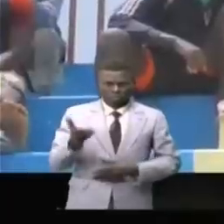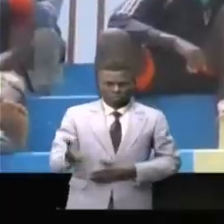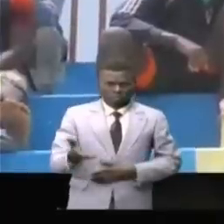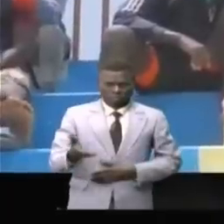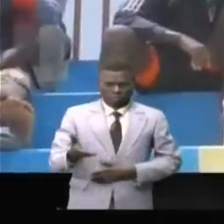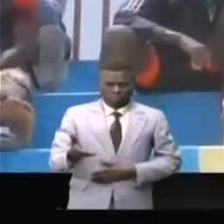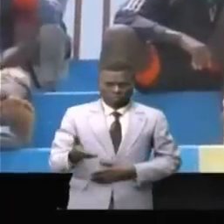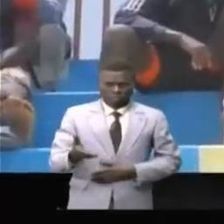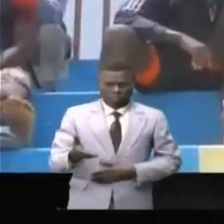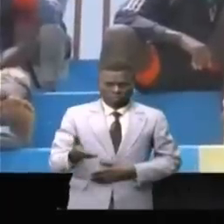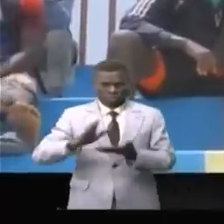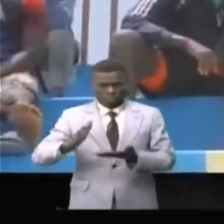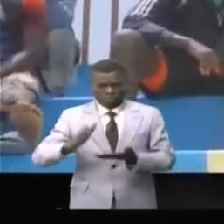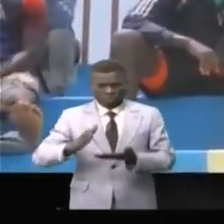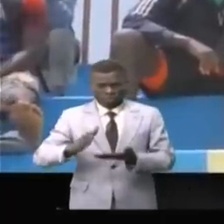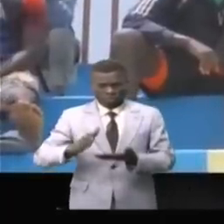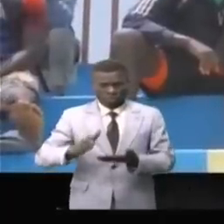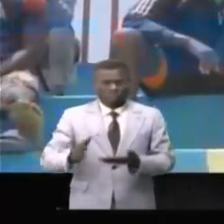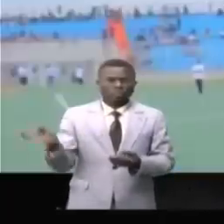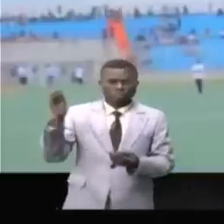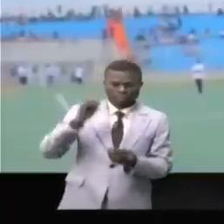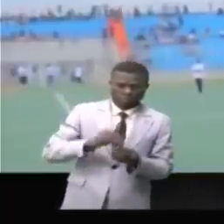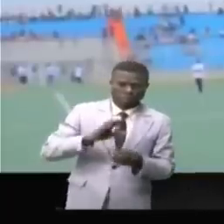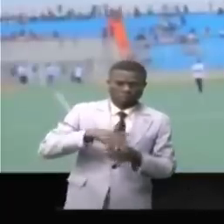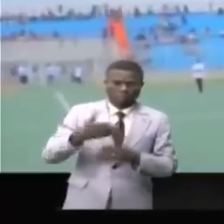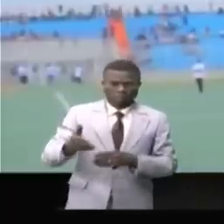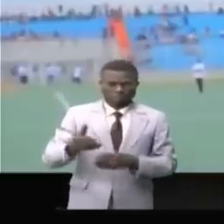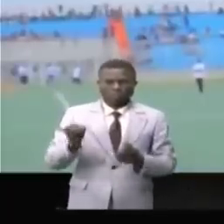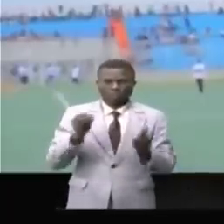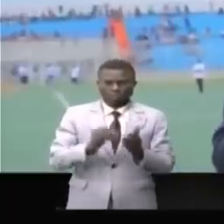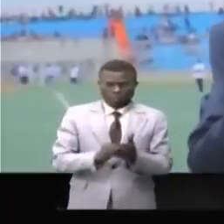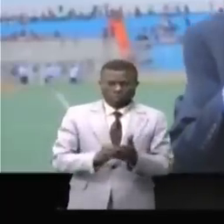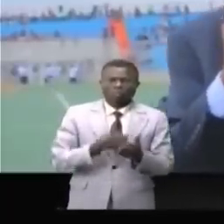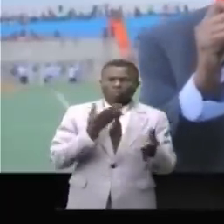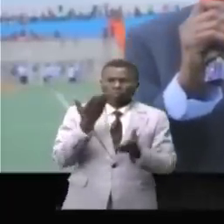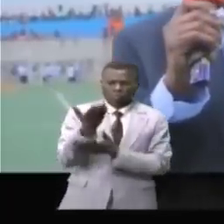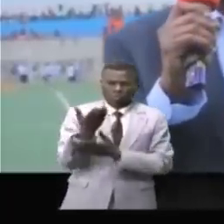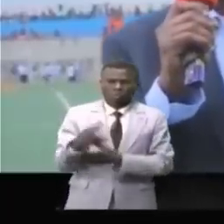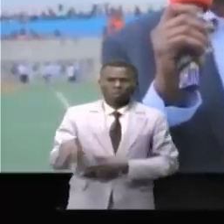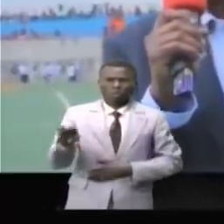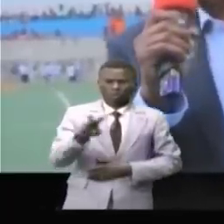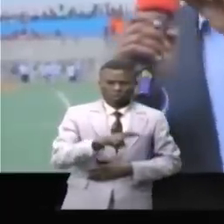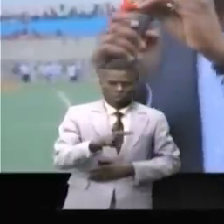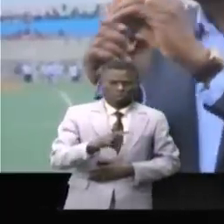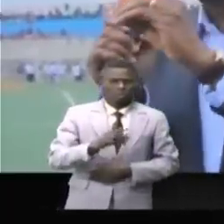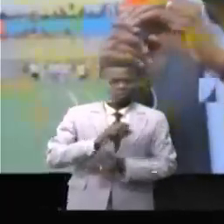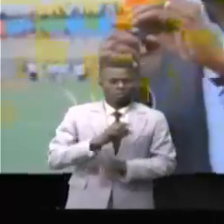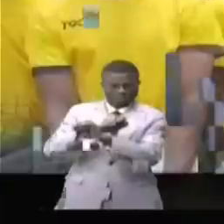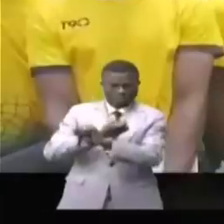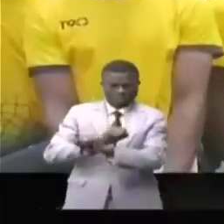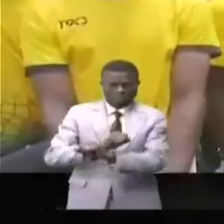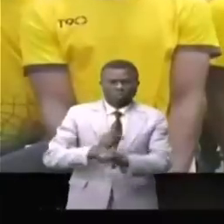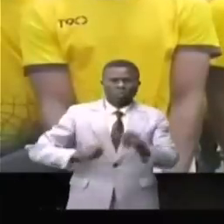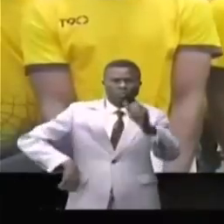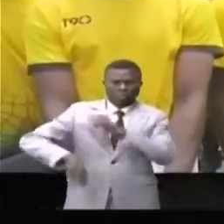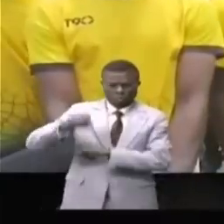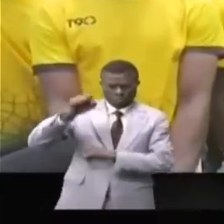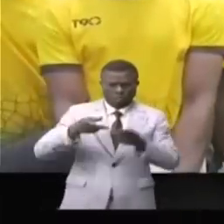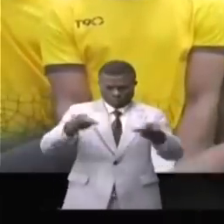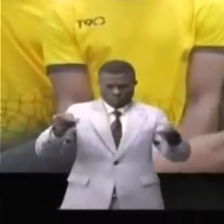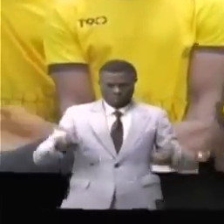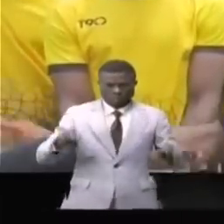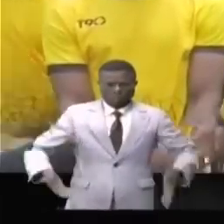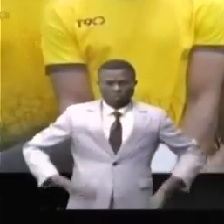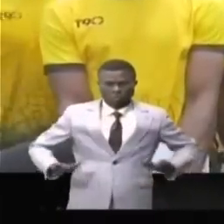et la première complétée. Je veux encore réitérer ici la protection des stades. Un sentiment de